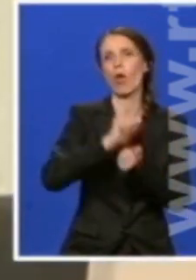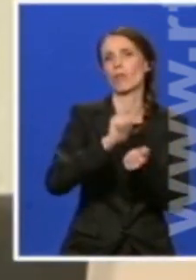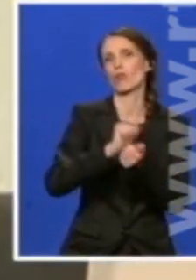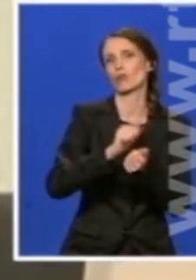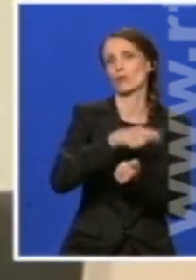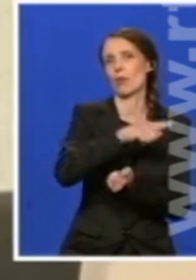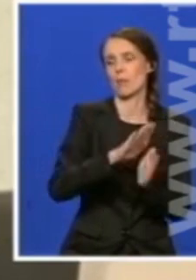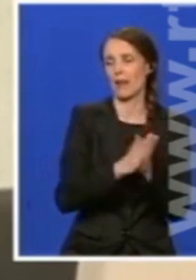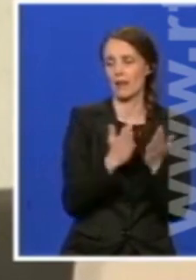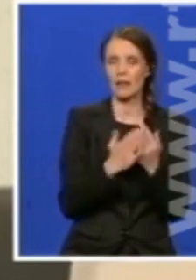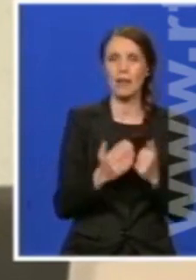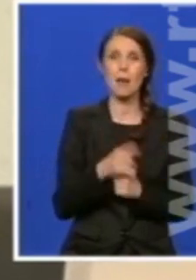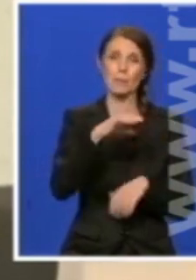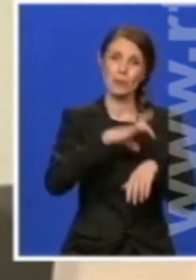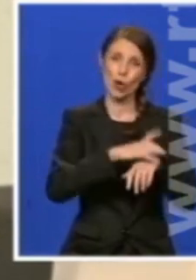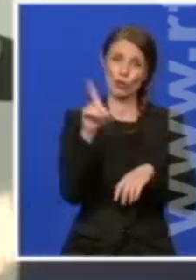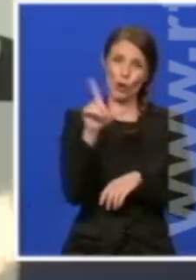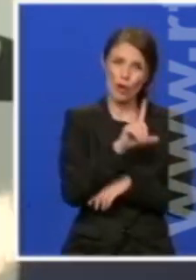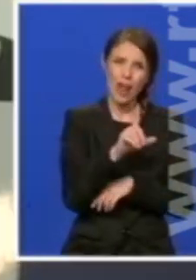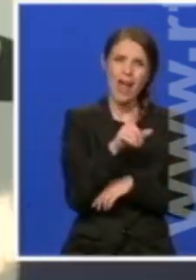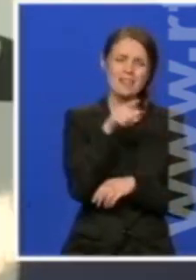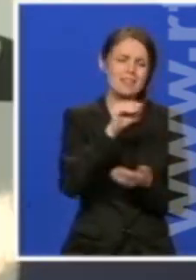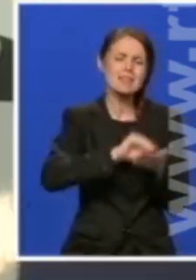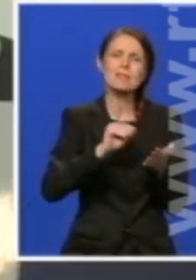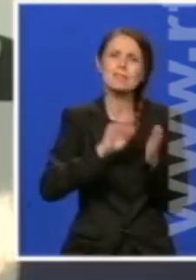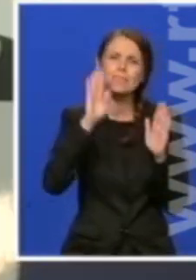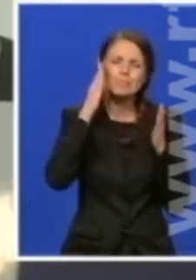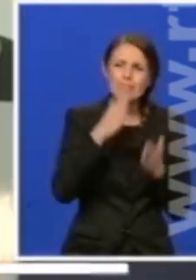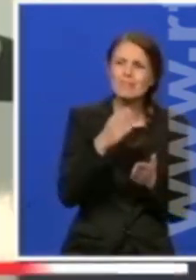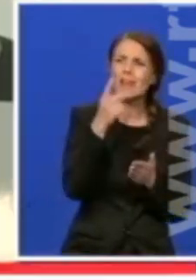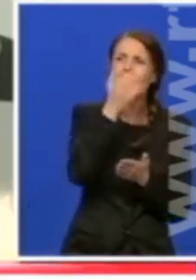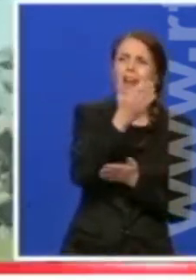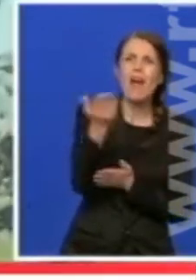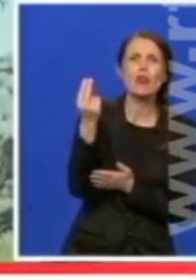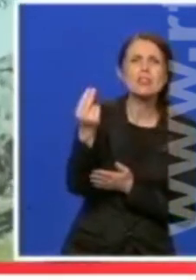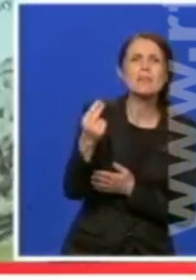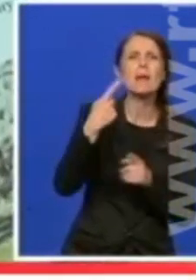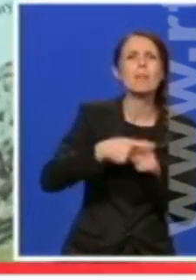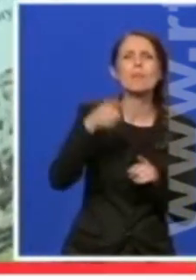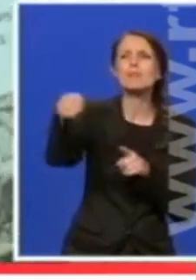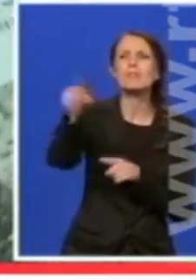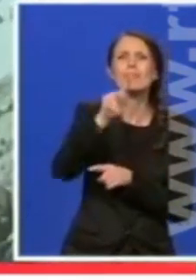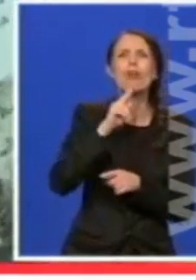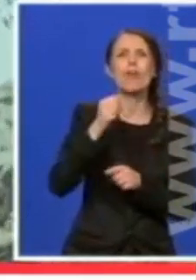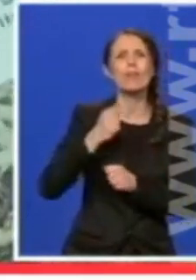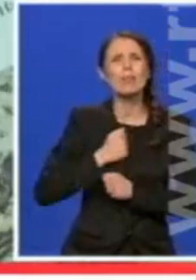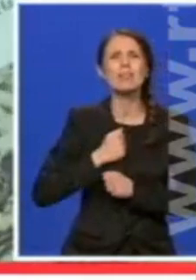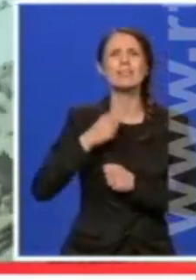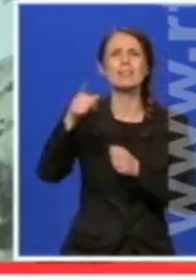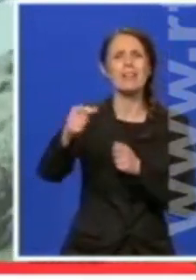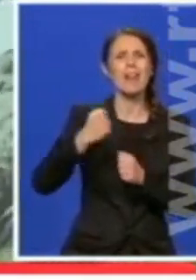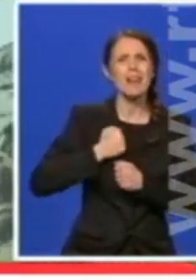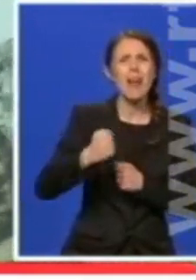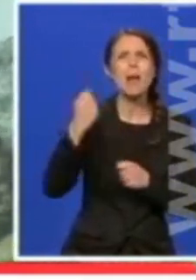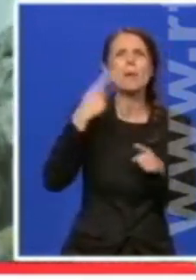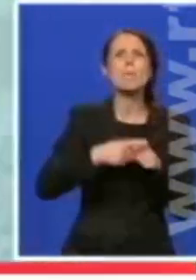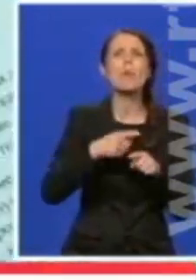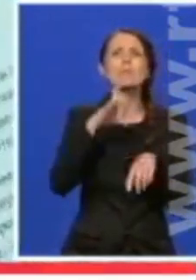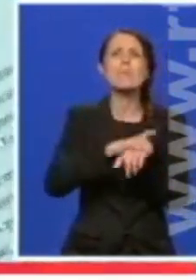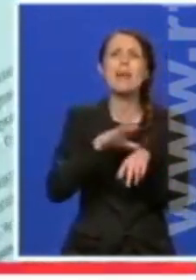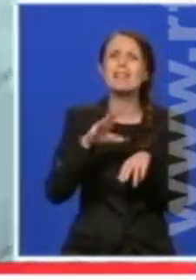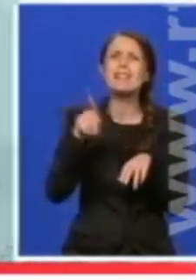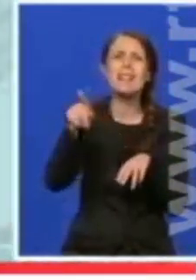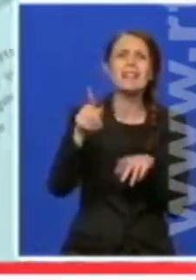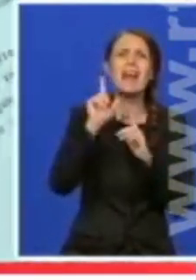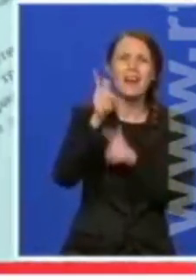Svoj dnevnik dr. Lazić je posvetio srpskom narodu, hrabrim borcima, požrtvovanim sestrama u ratnim bolnicama, ali i